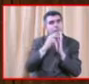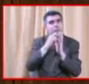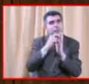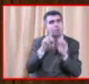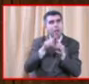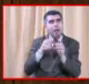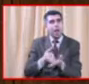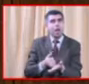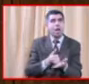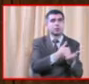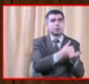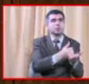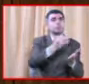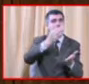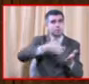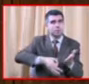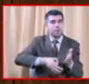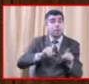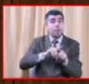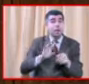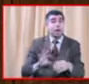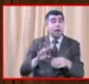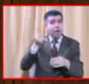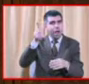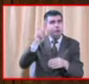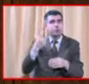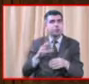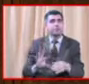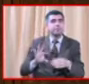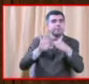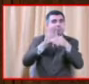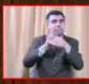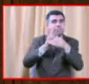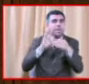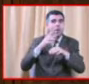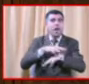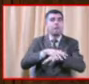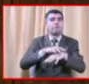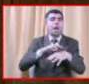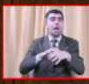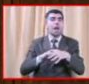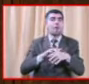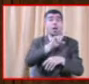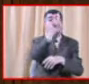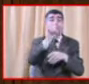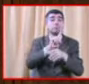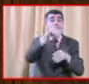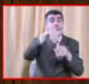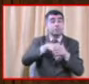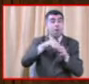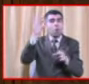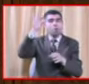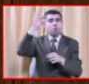خصك تعرفوا، انت عارف هذا الشيء، انه كاين اتفاقيه شراكه بين التنمية البشرية ومجلس الجهة ووزارة الصحة، اللي